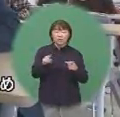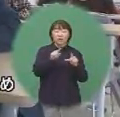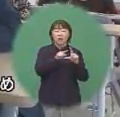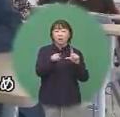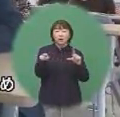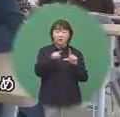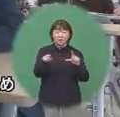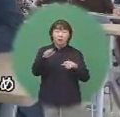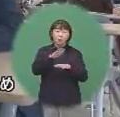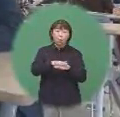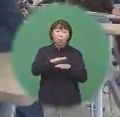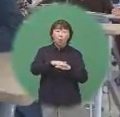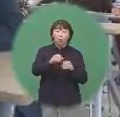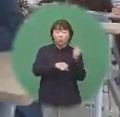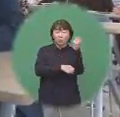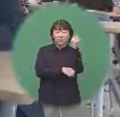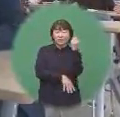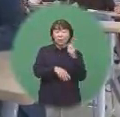礎から学びました。